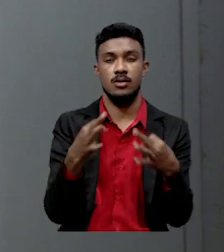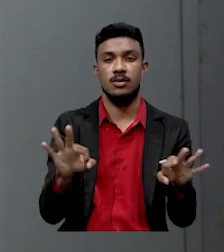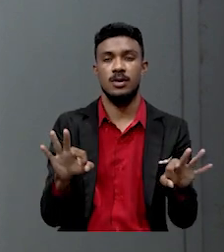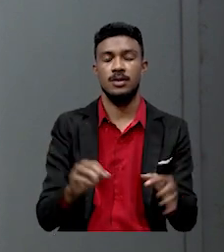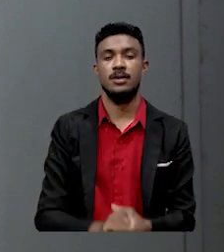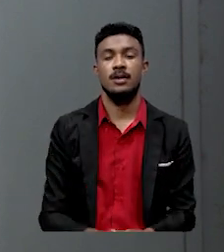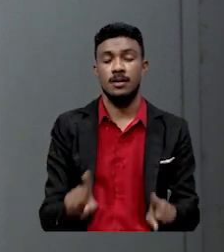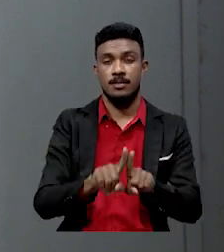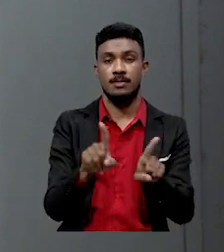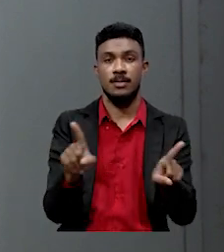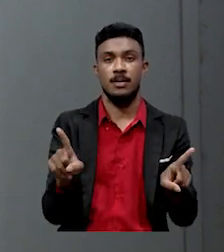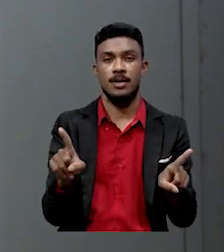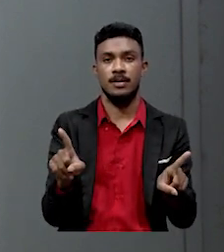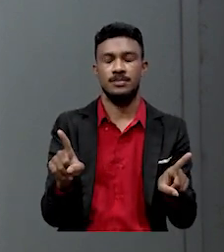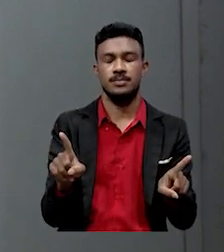mai be